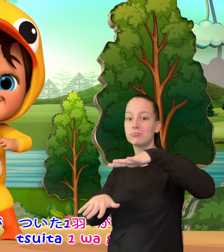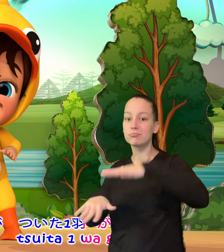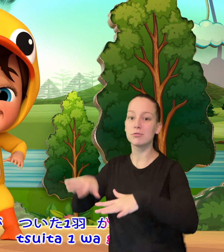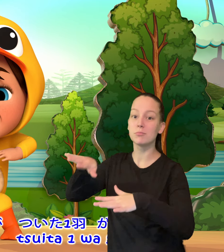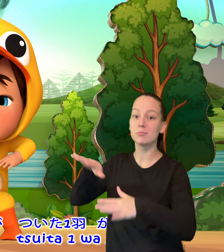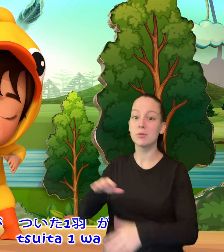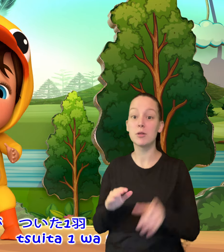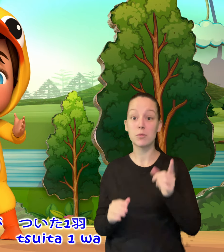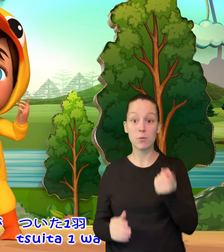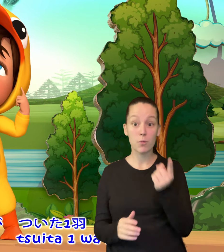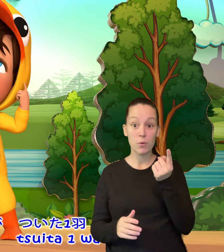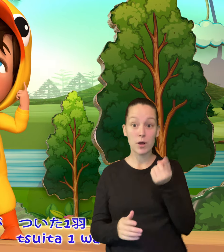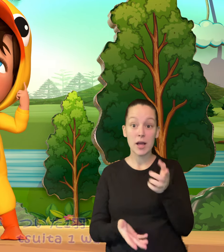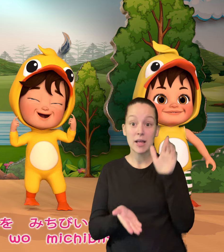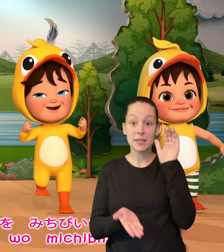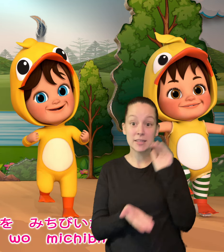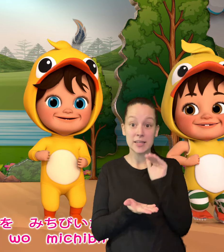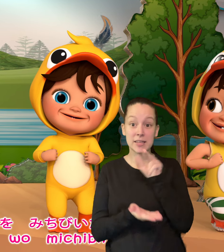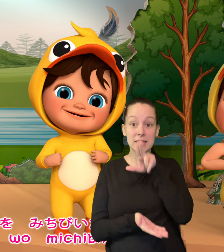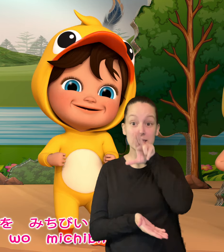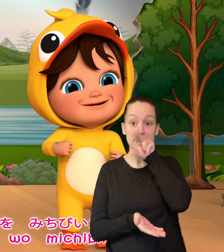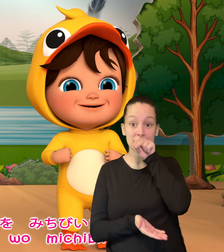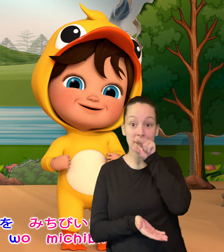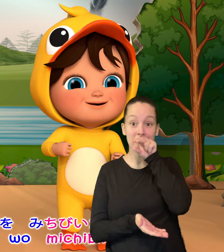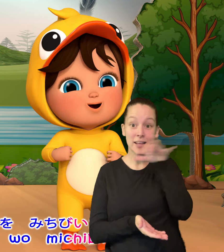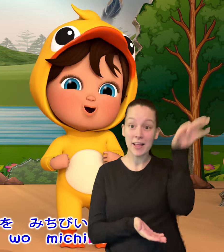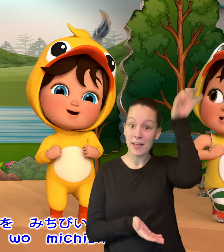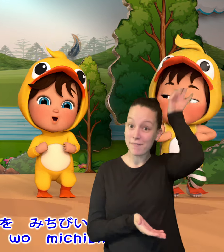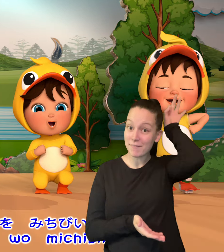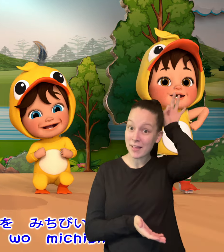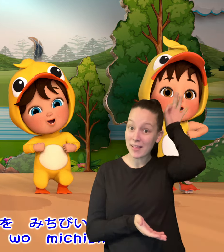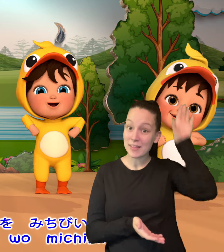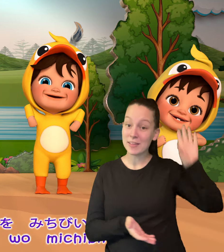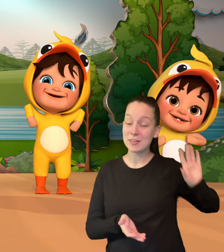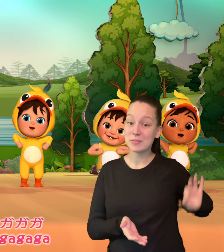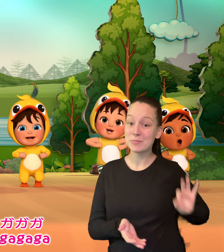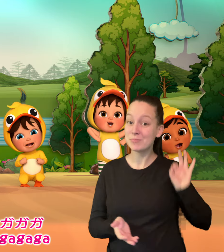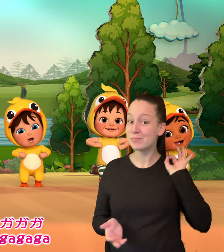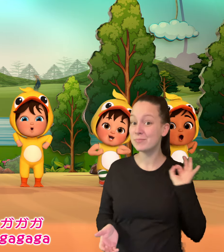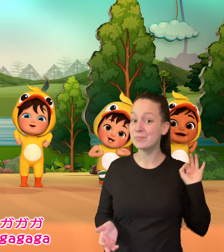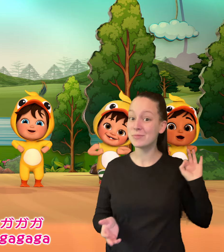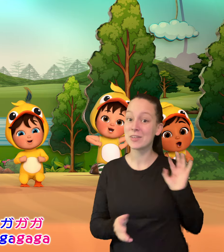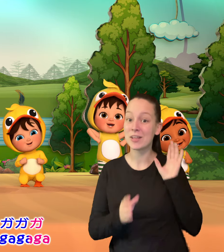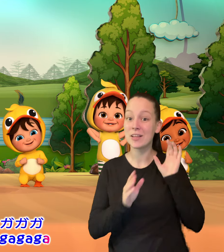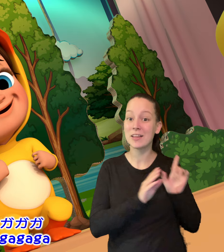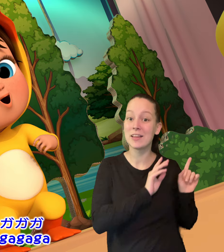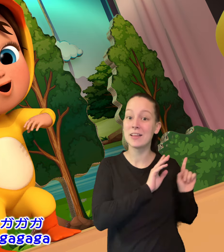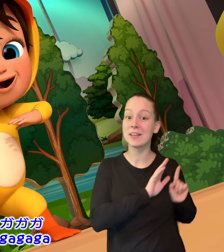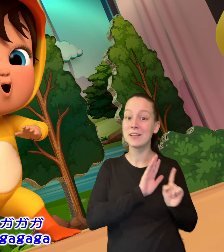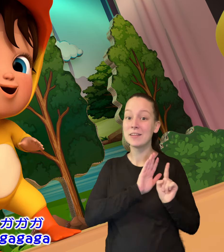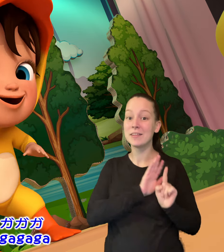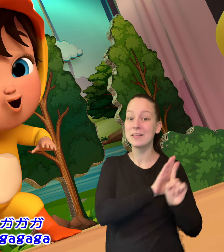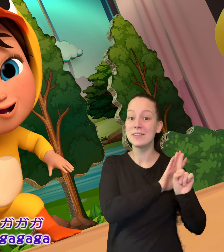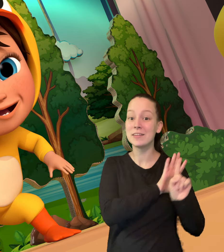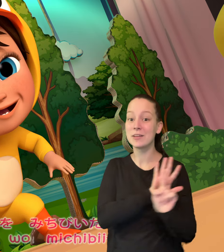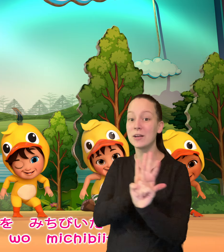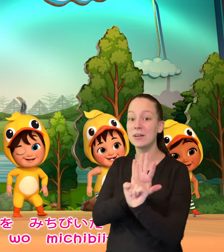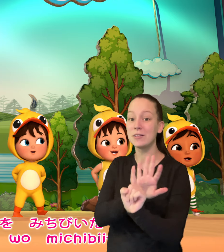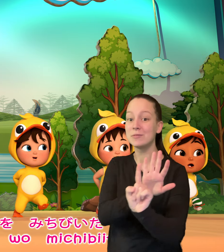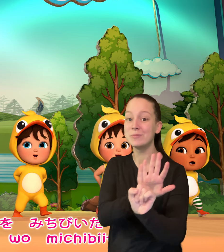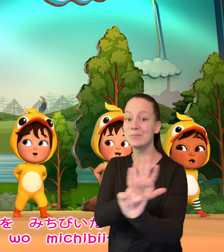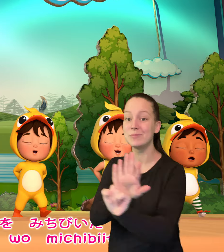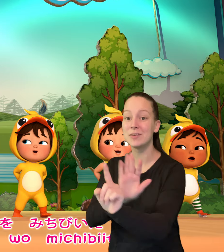た一が他のアヒルを導いたガガガガガガ